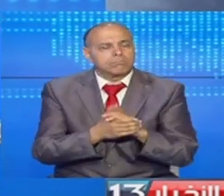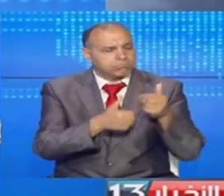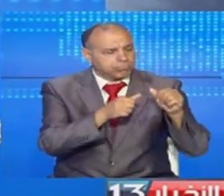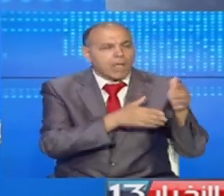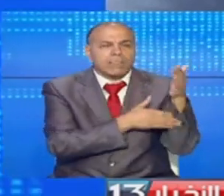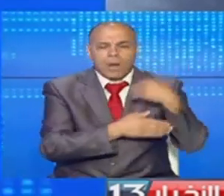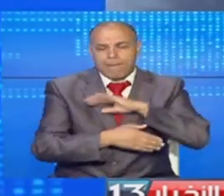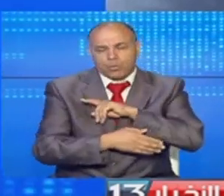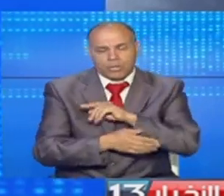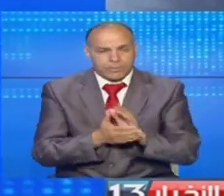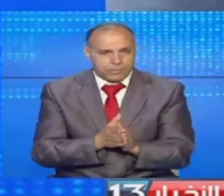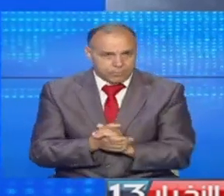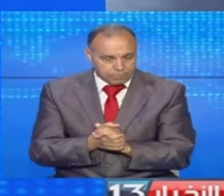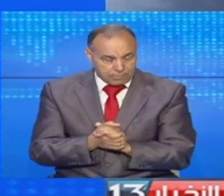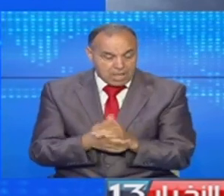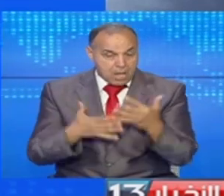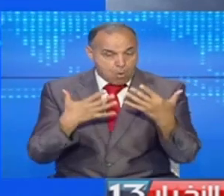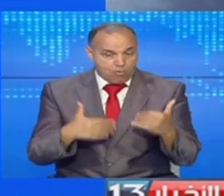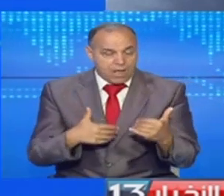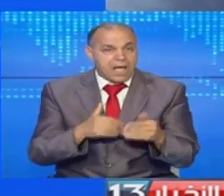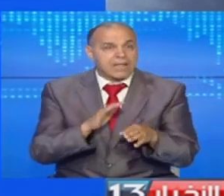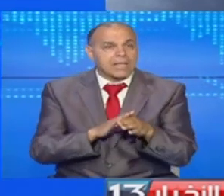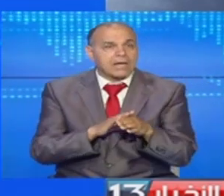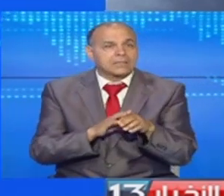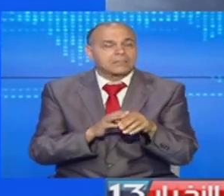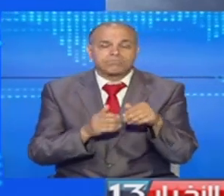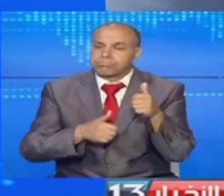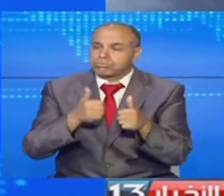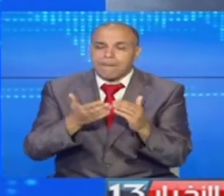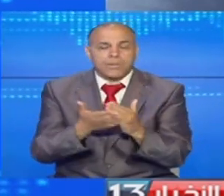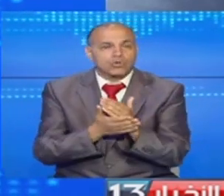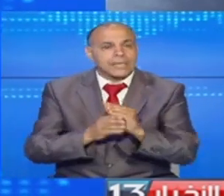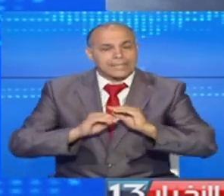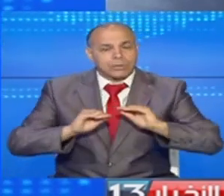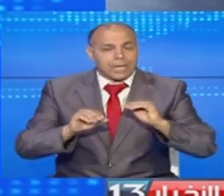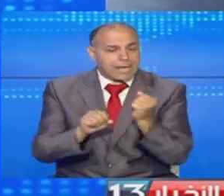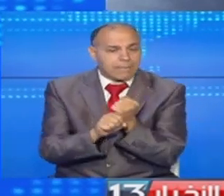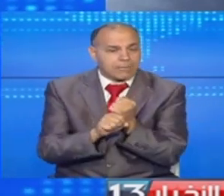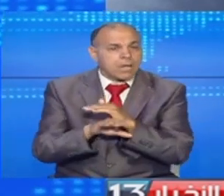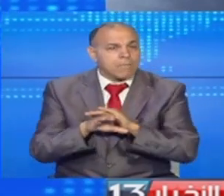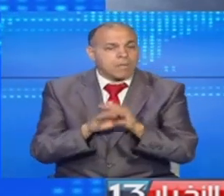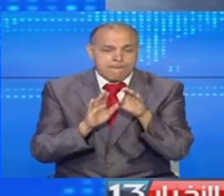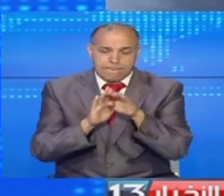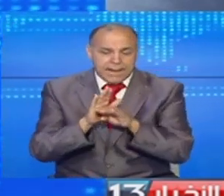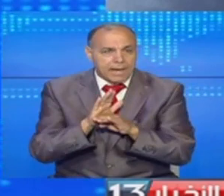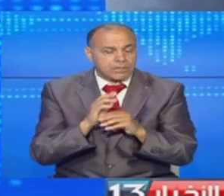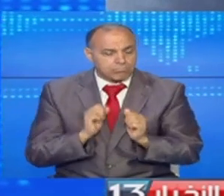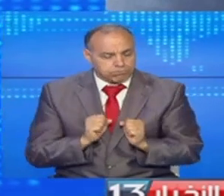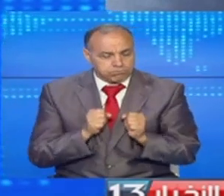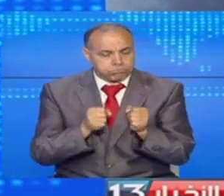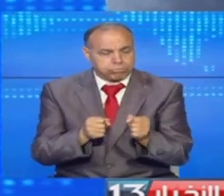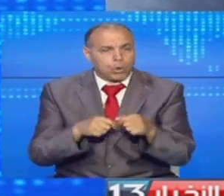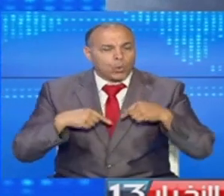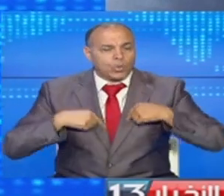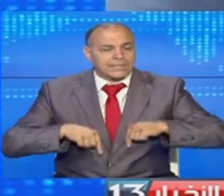الدولة. تم إطلاق طلب التناظر لمشاريع التكوين المهني في إطار برنامج إرادة.